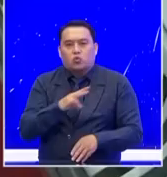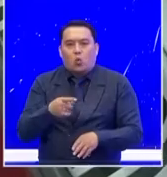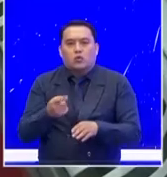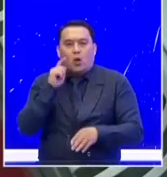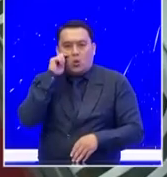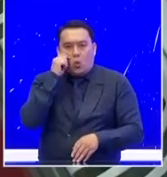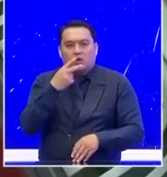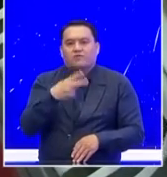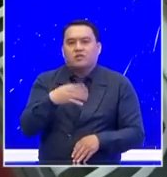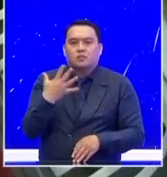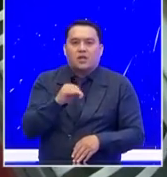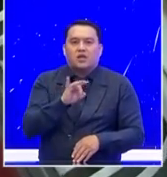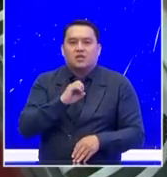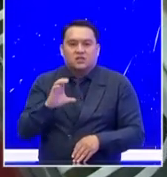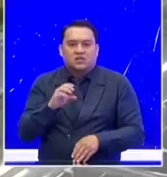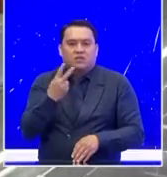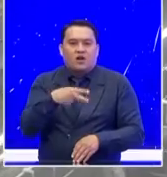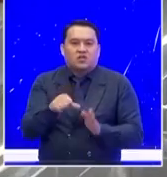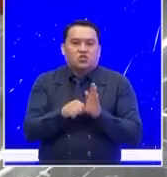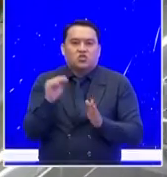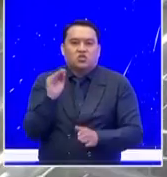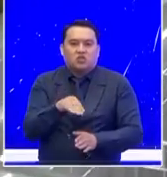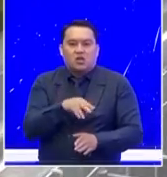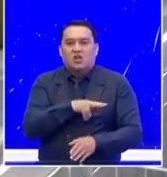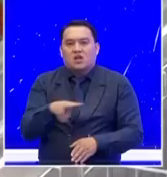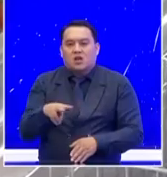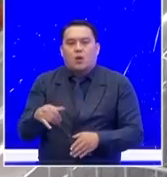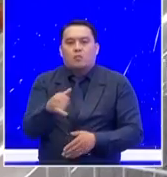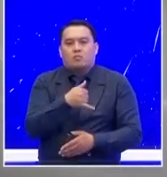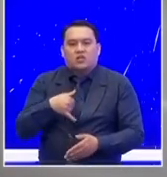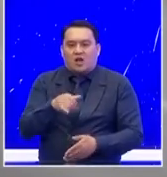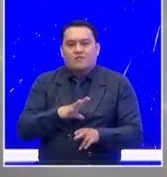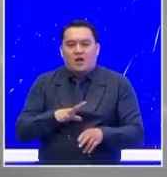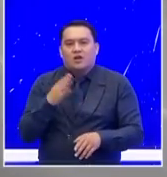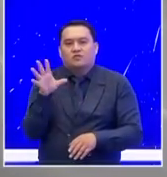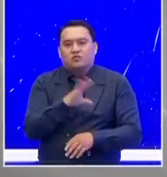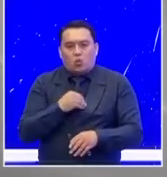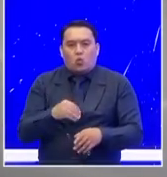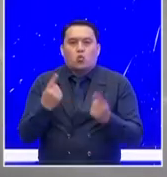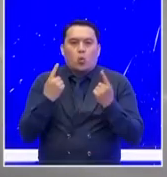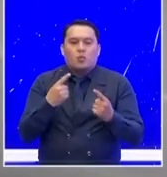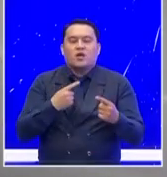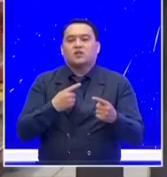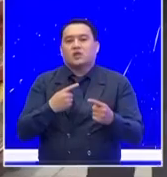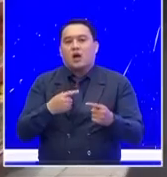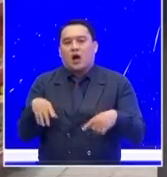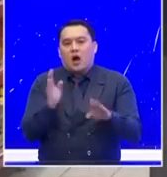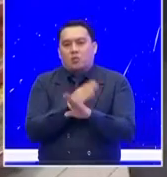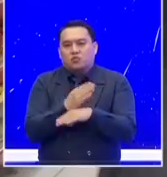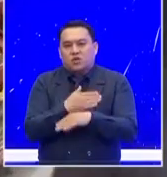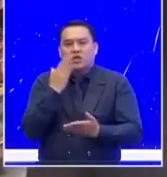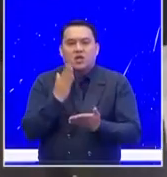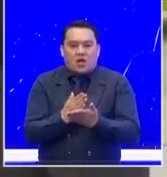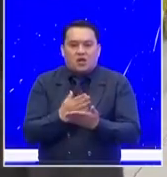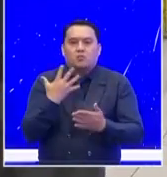лука, 25 тонн риса и 26 тысяч литров подсолнечного масла. Наряду с крупными сетевиками в Капшигае